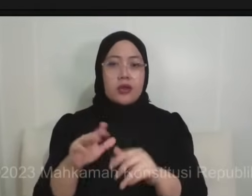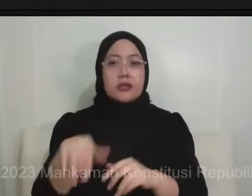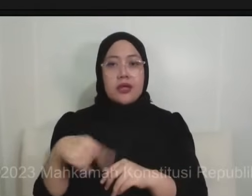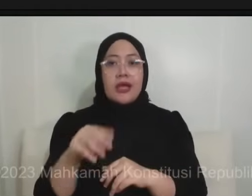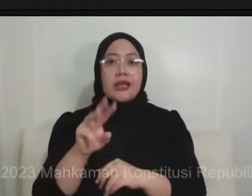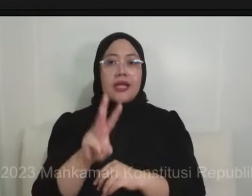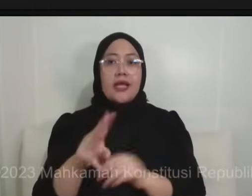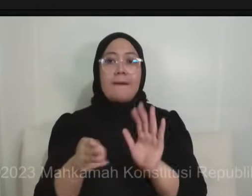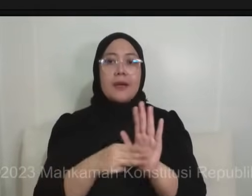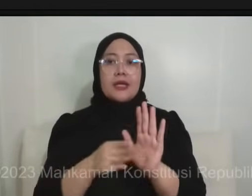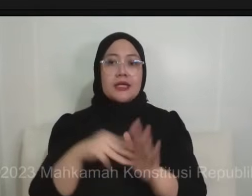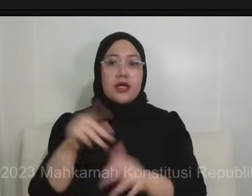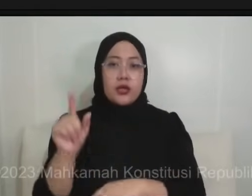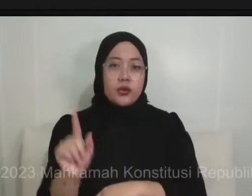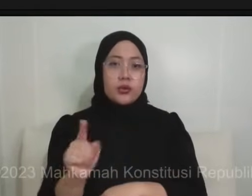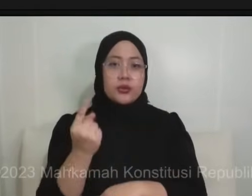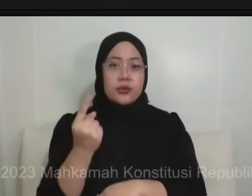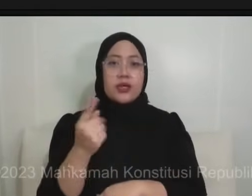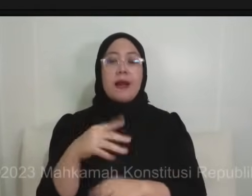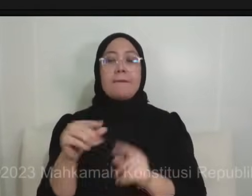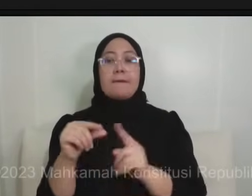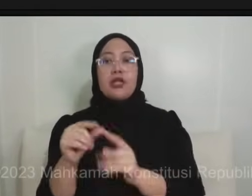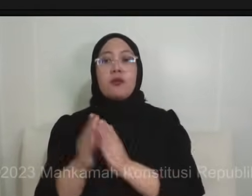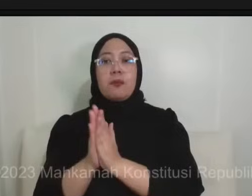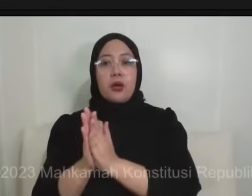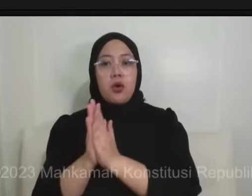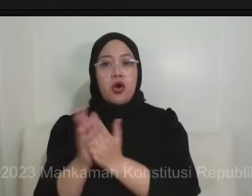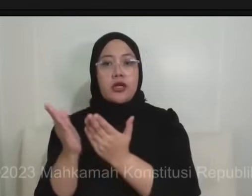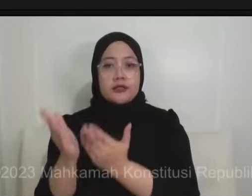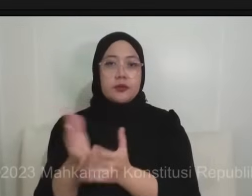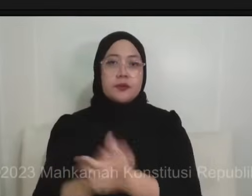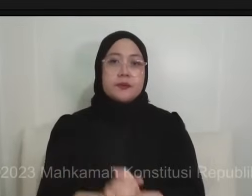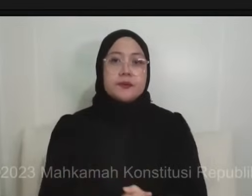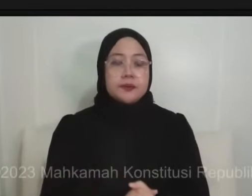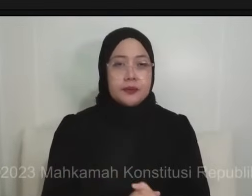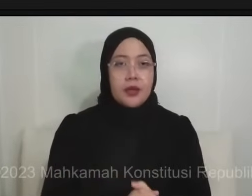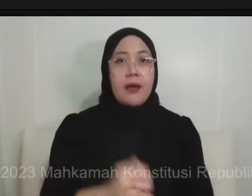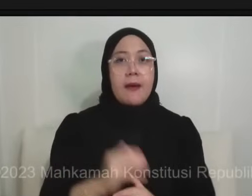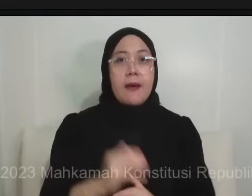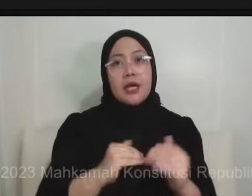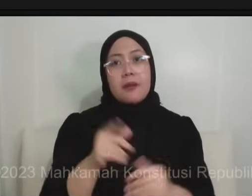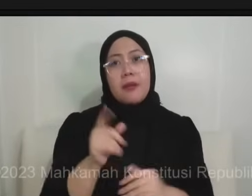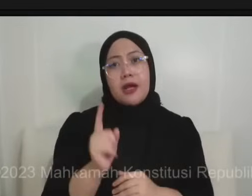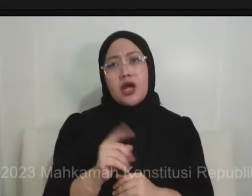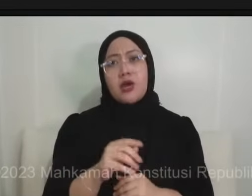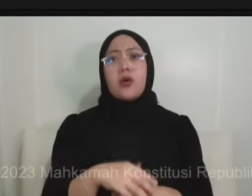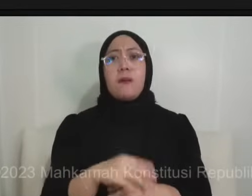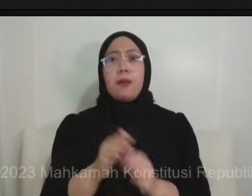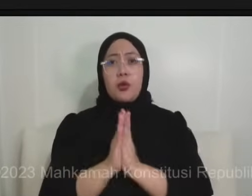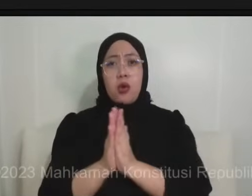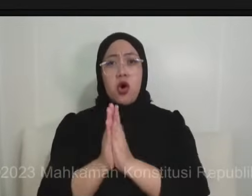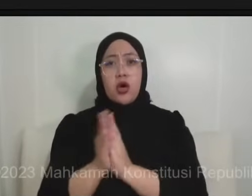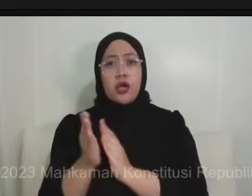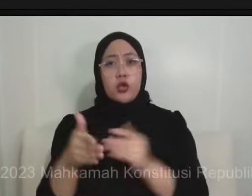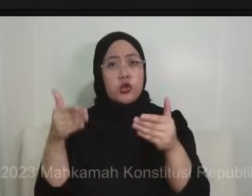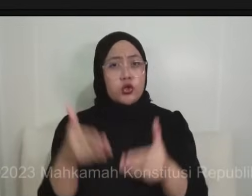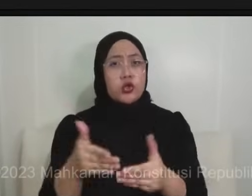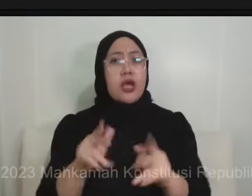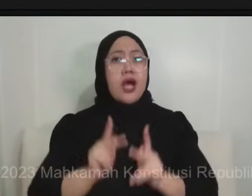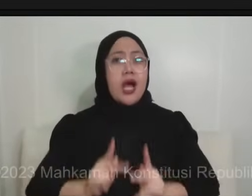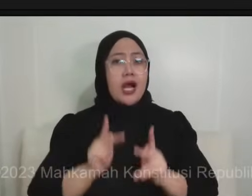kurusia dalam petitum permohonan pemohon menimbang bahwa jika permohonan pemohon khususnya karakter